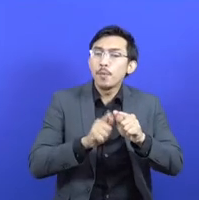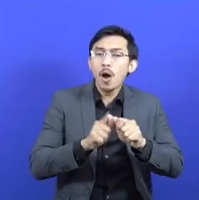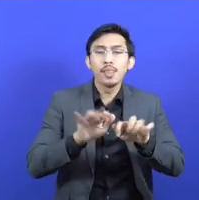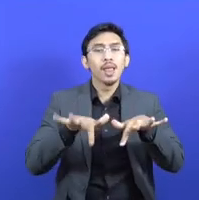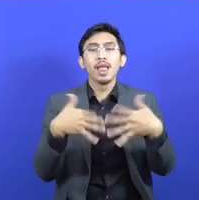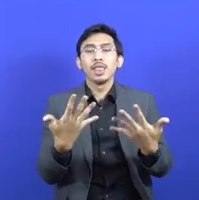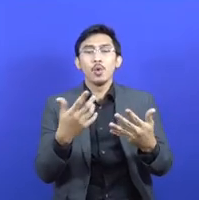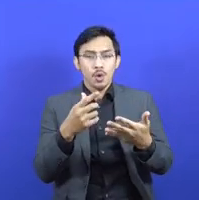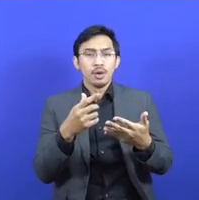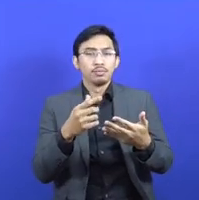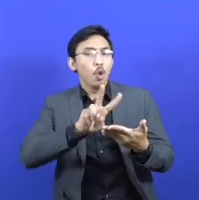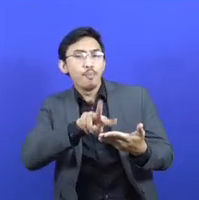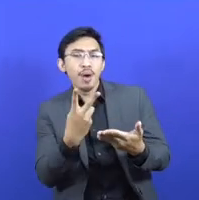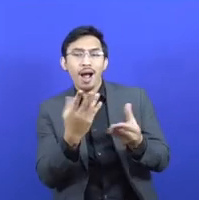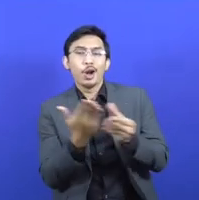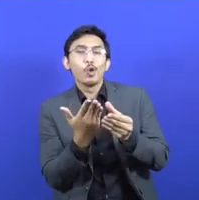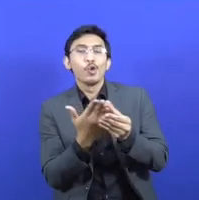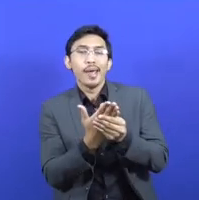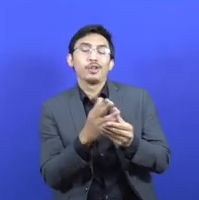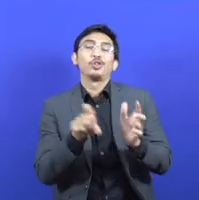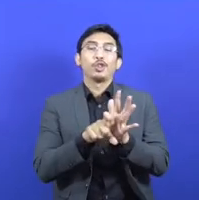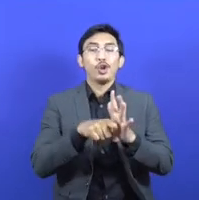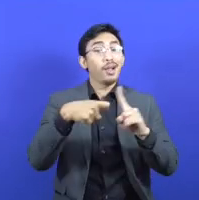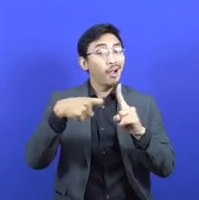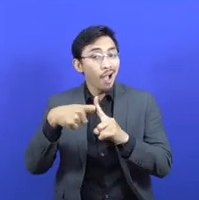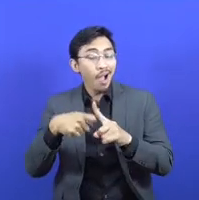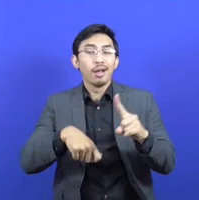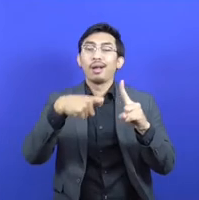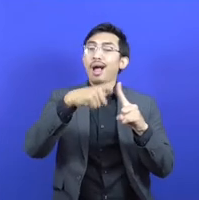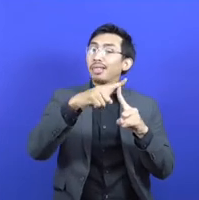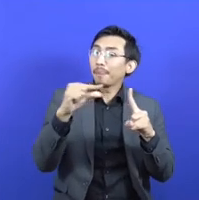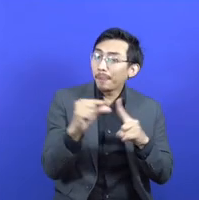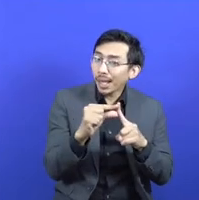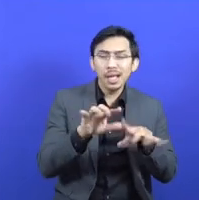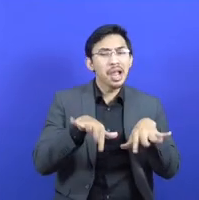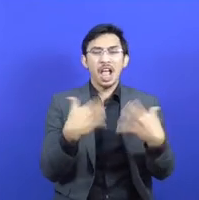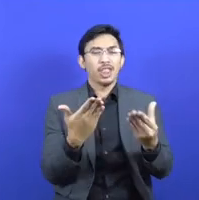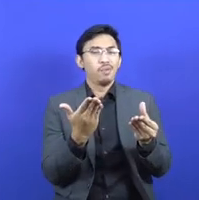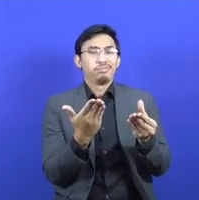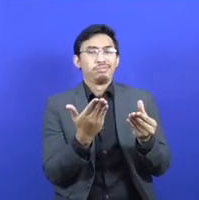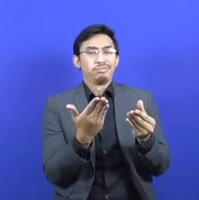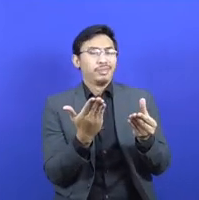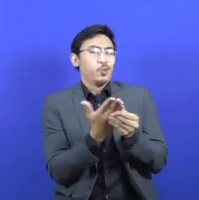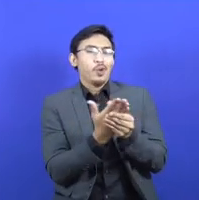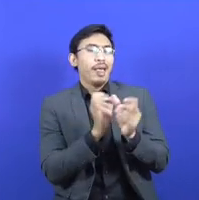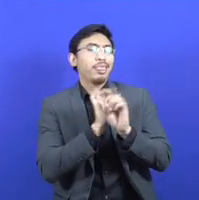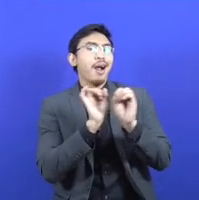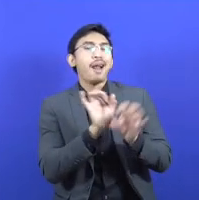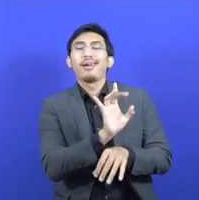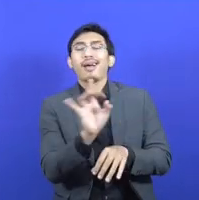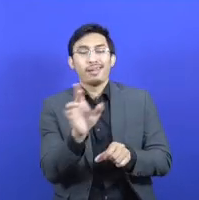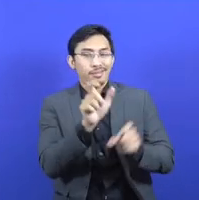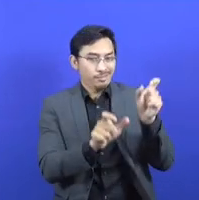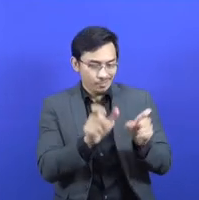dengan penerbitan atau perubahan dokumen kependudukan seperti kartu keluarga, KTP, atau surat